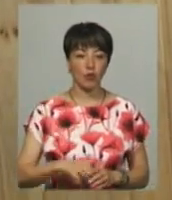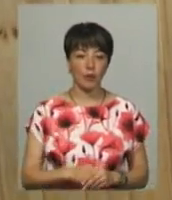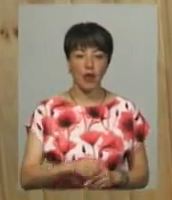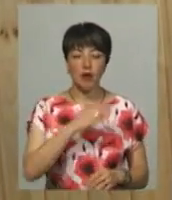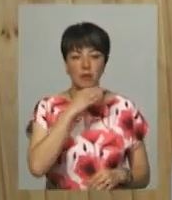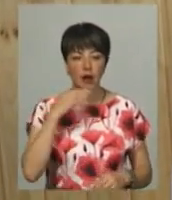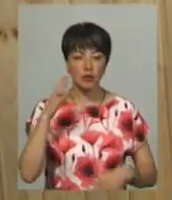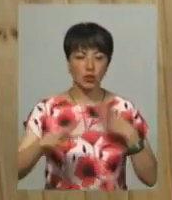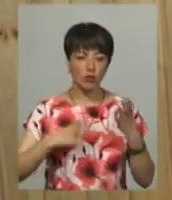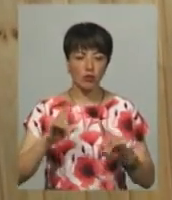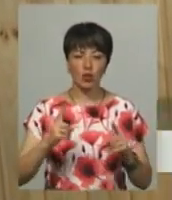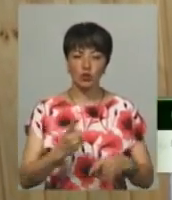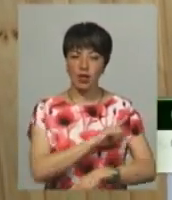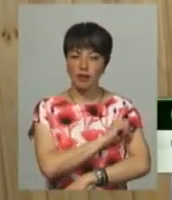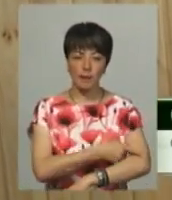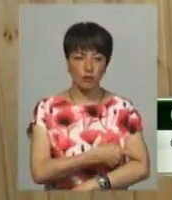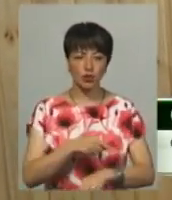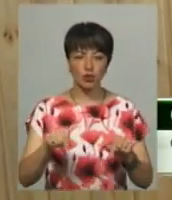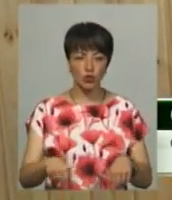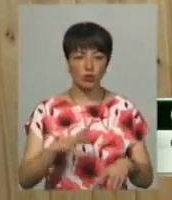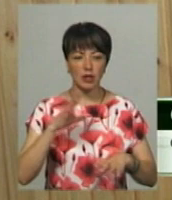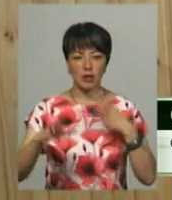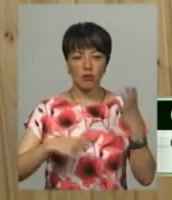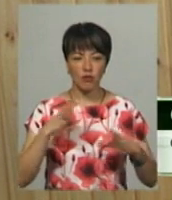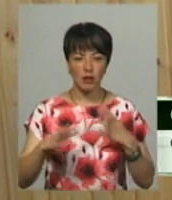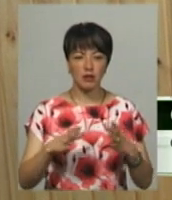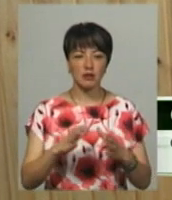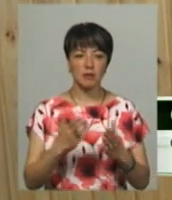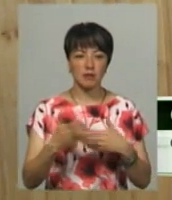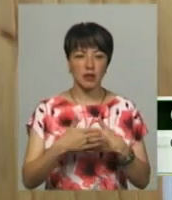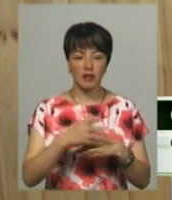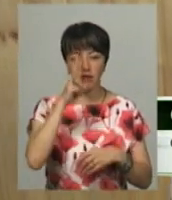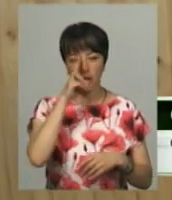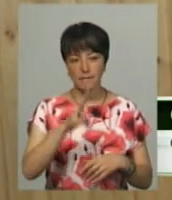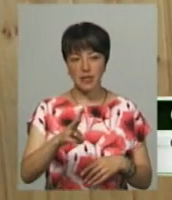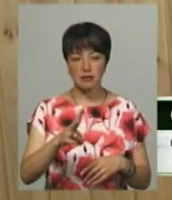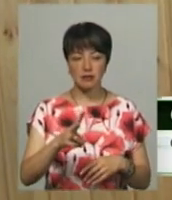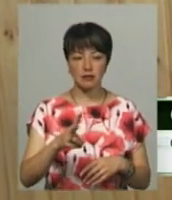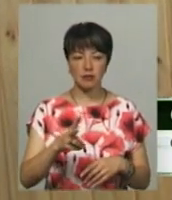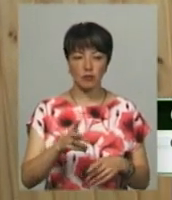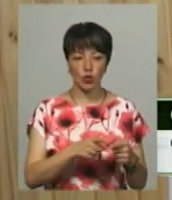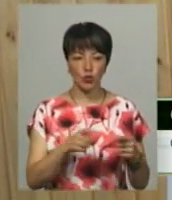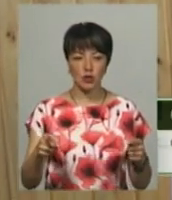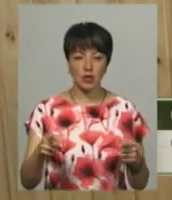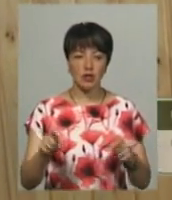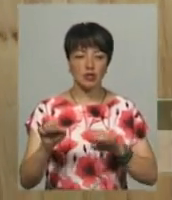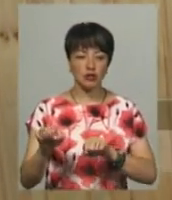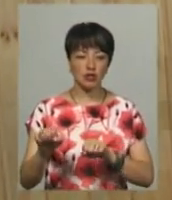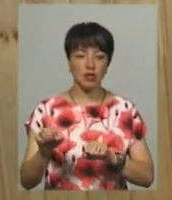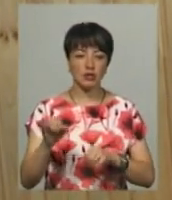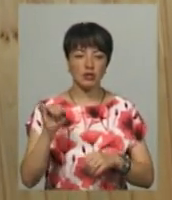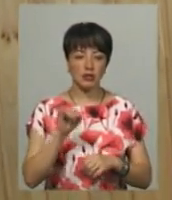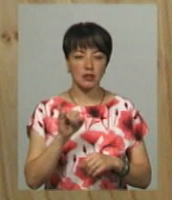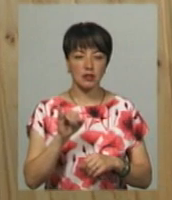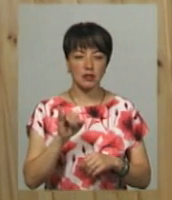Багато тренувань, дуже напружений курс був тренувань. Курс йшов приблизно 2 місяці. Там заключався і